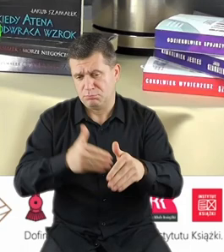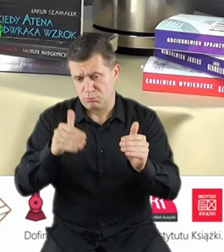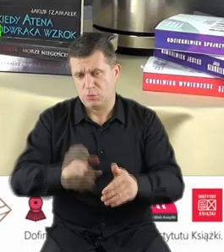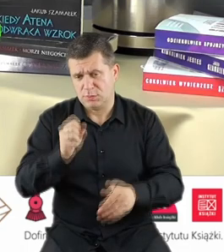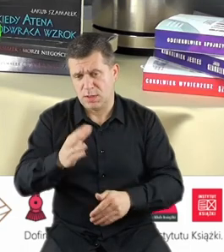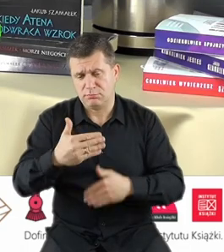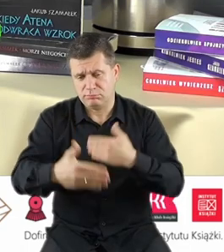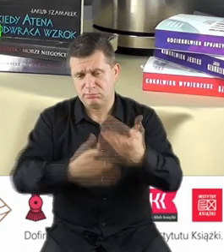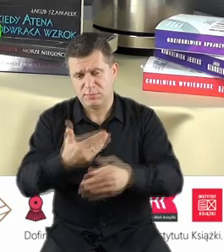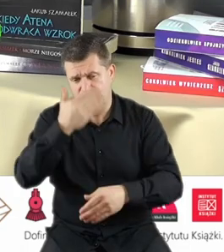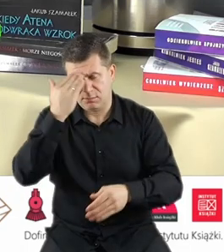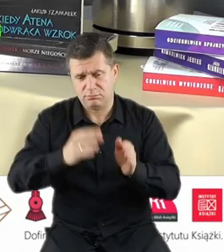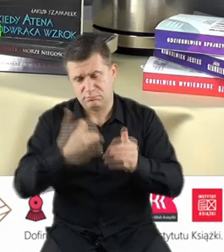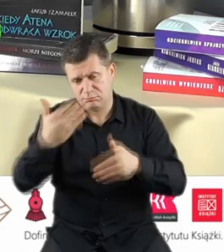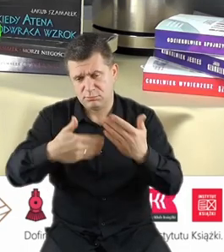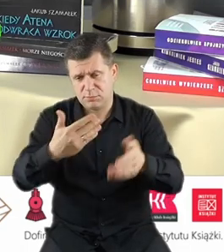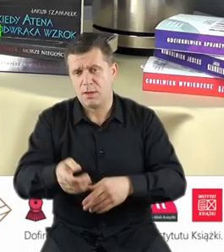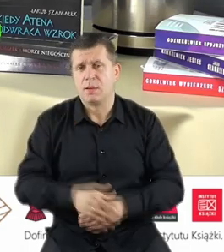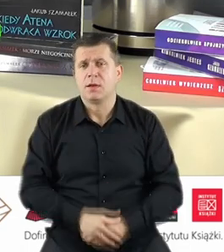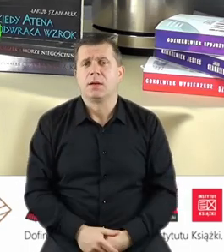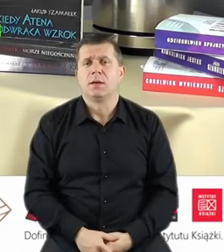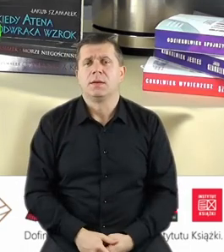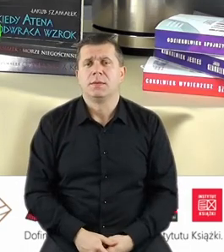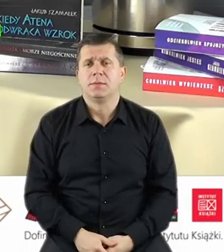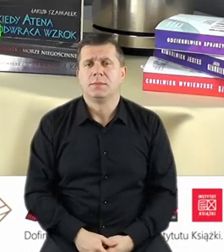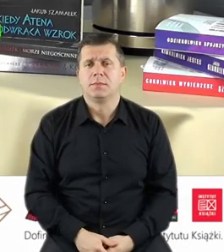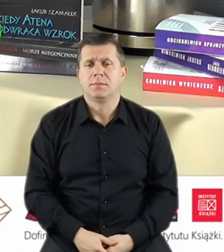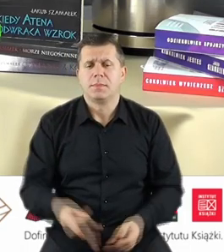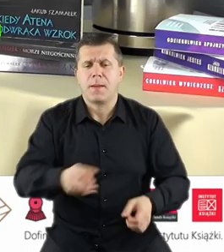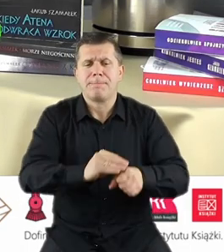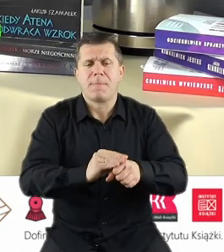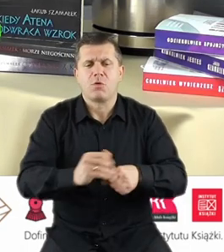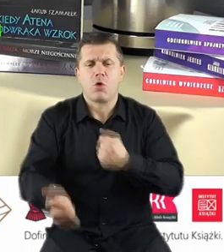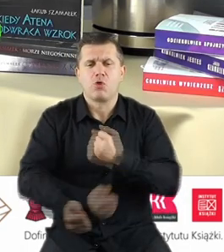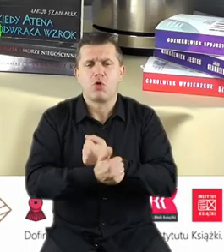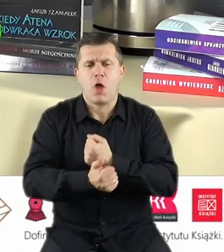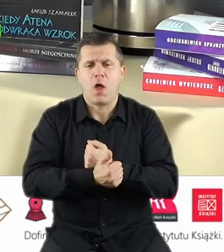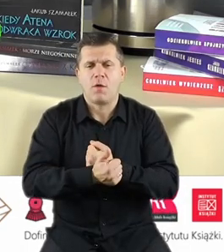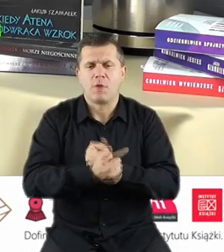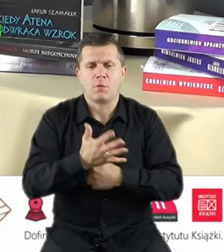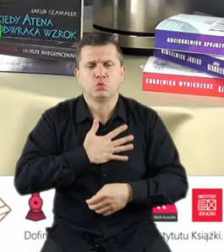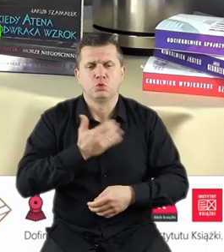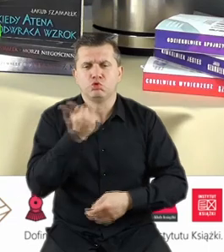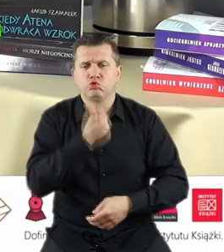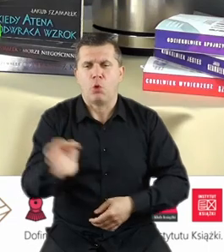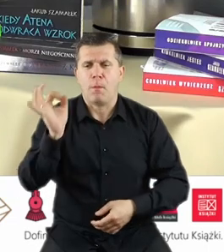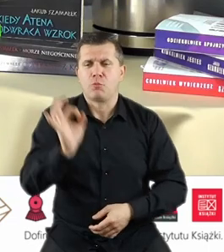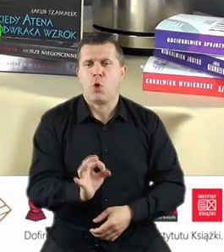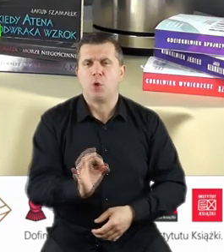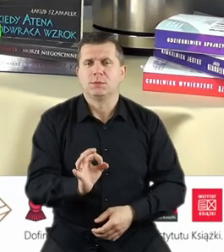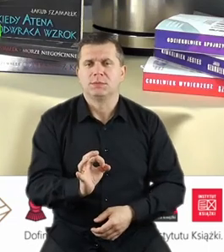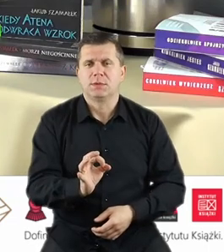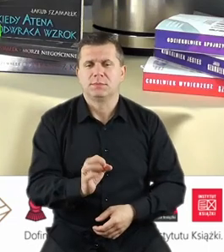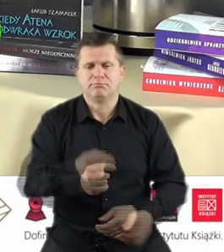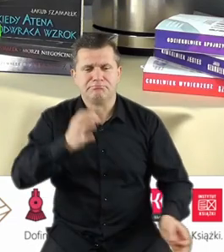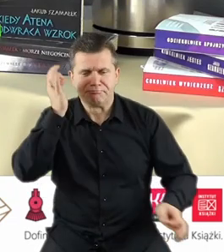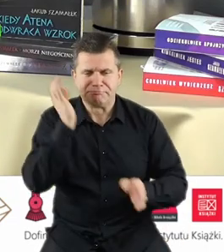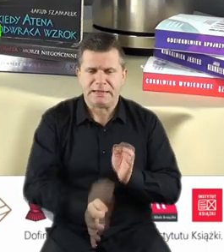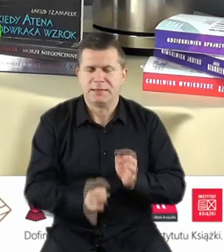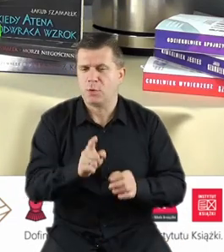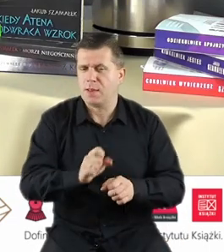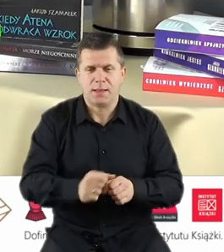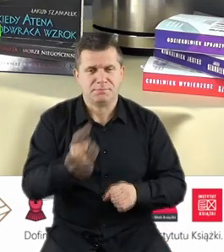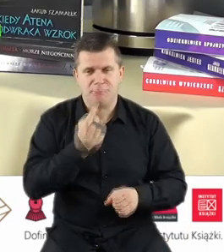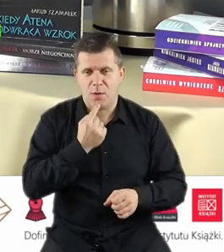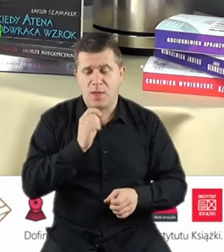bo jakby mało który materiał dowodowy jest tak naprawdę w 100% trafny, bo nawet